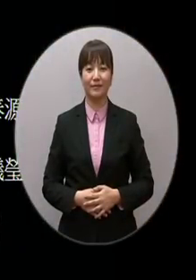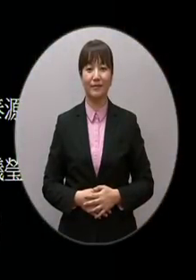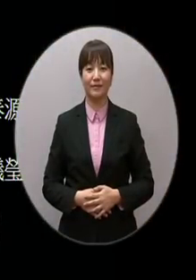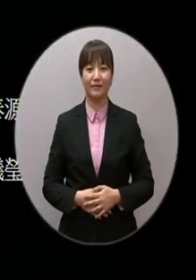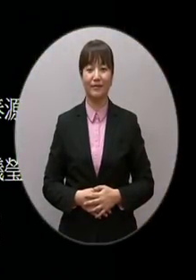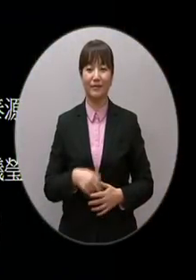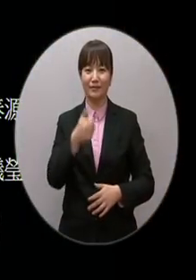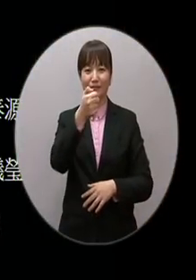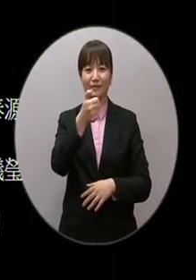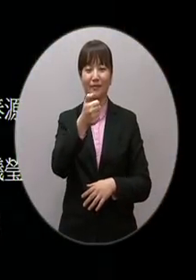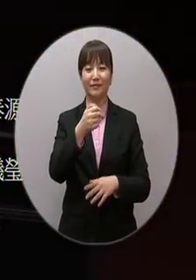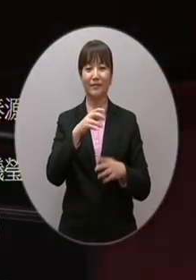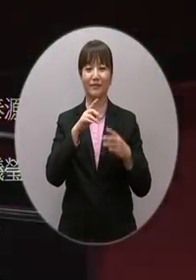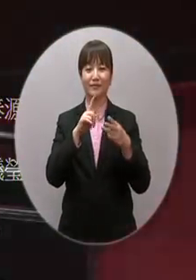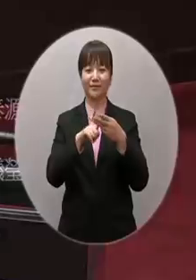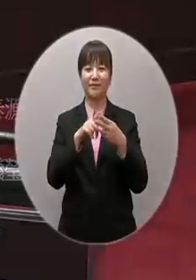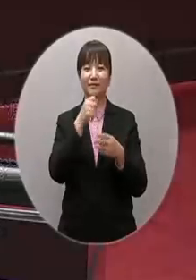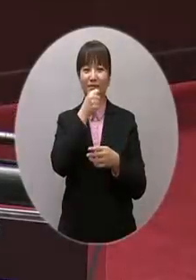好，谢谢主席。